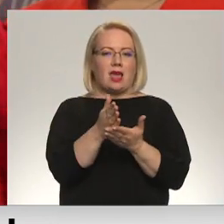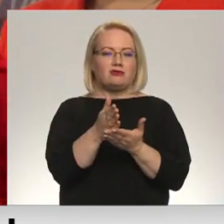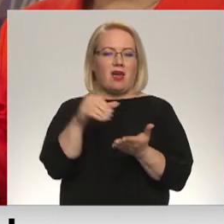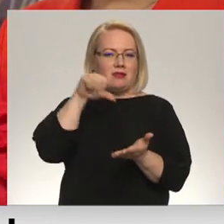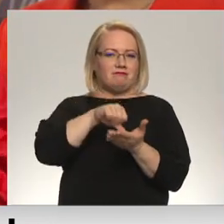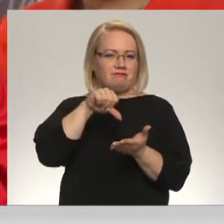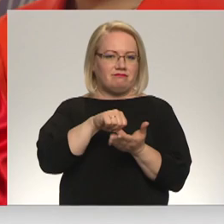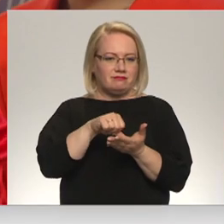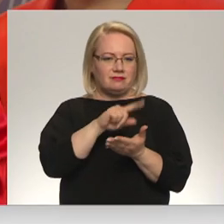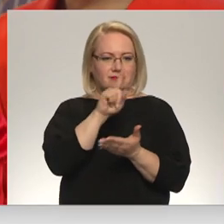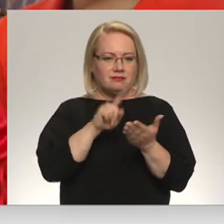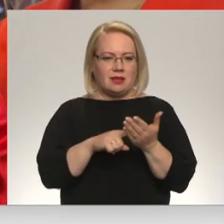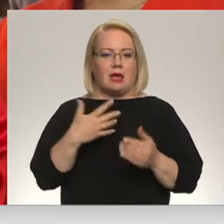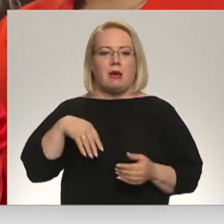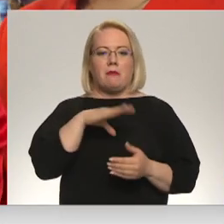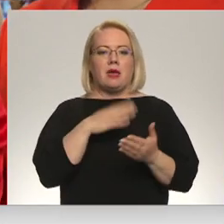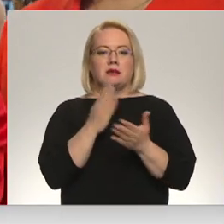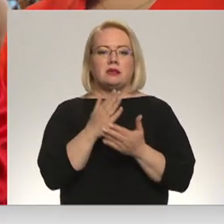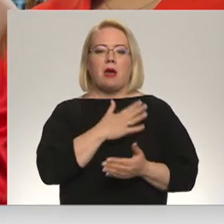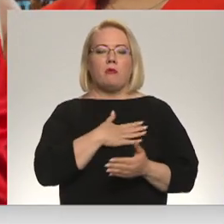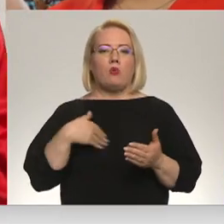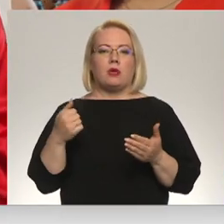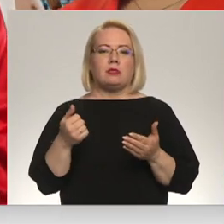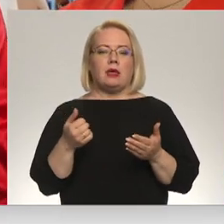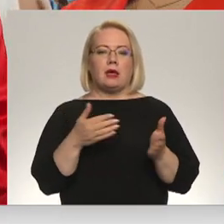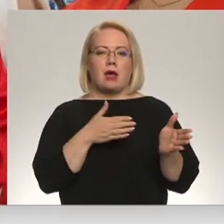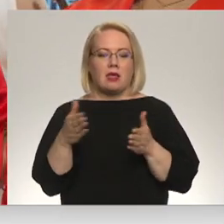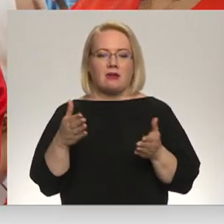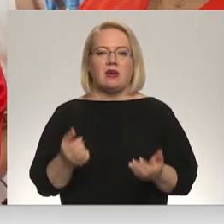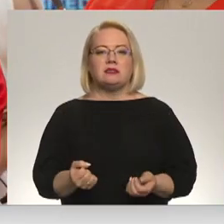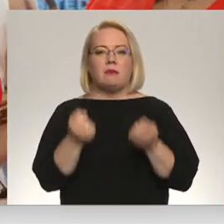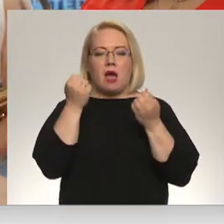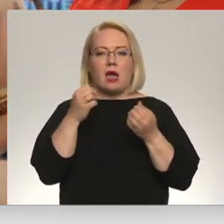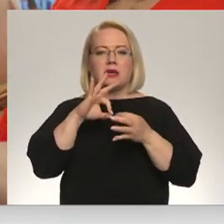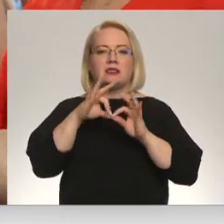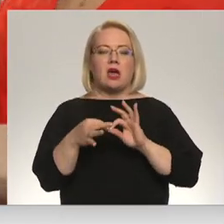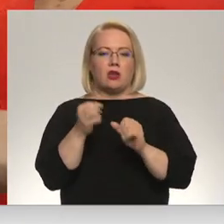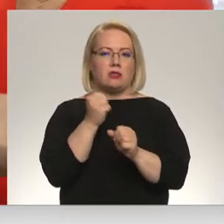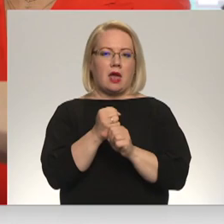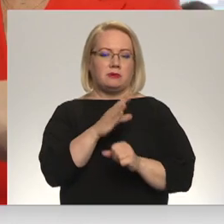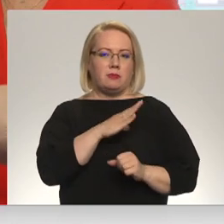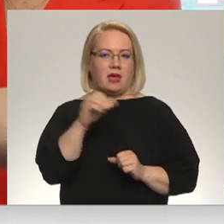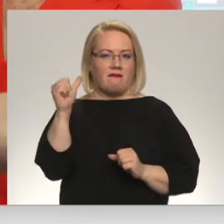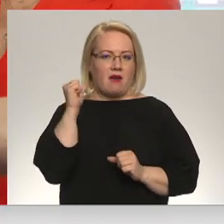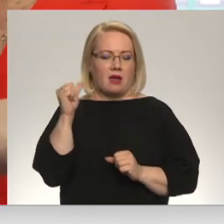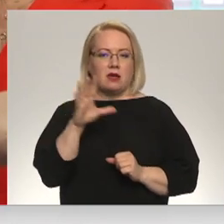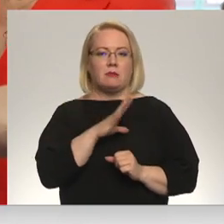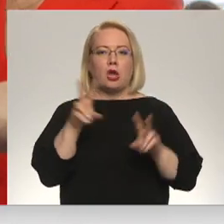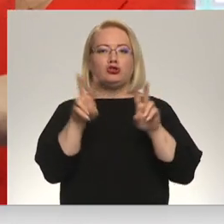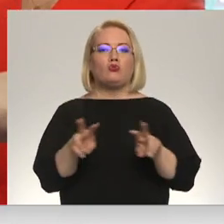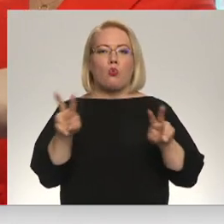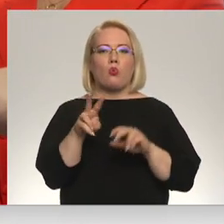gatavi? Man liekas, ka mēs esam ļoti gatavi. Smagākais un sarežģītākais darbiņš bija tieši vakardien, kas bija žūrijas koncerts,